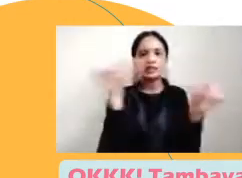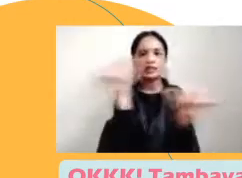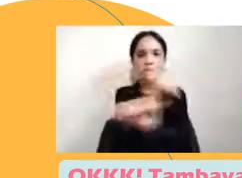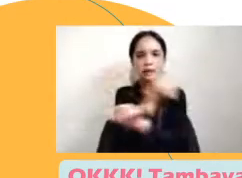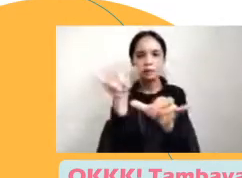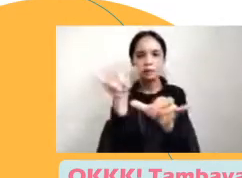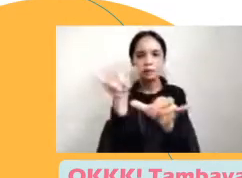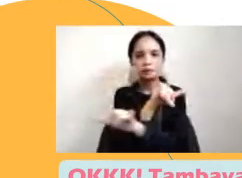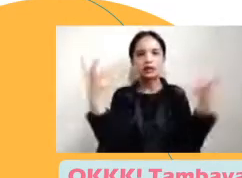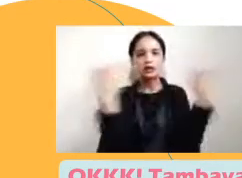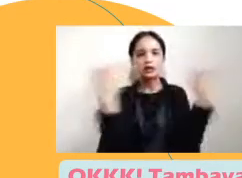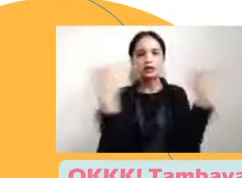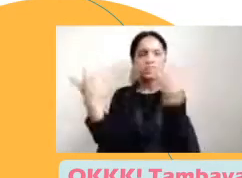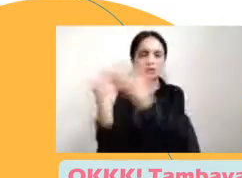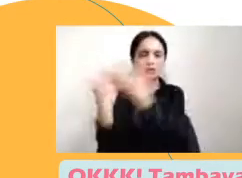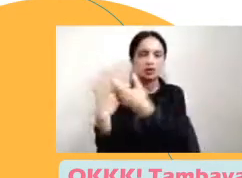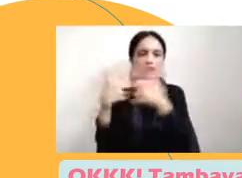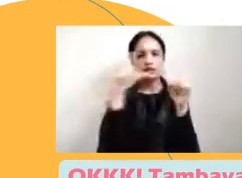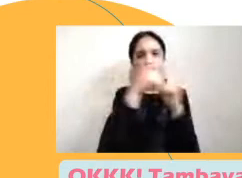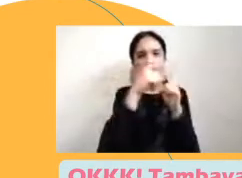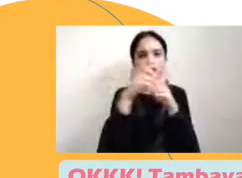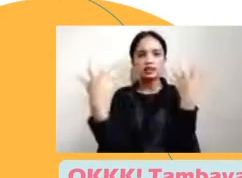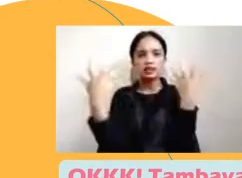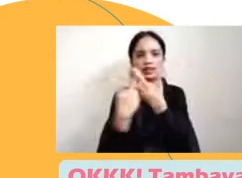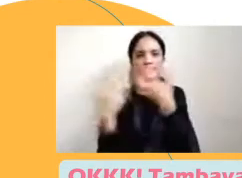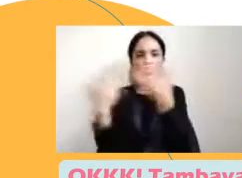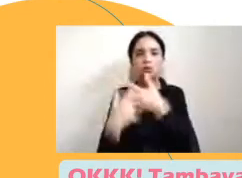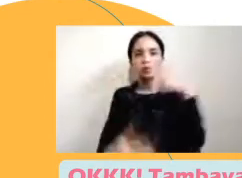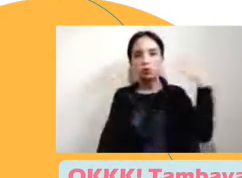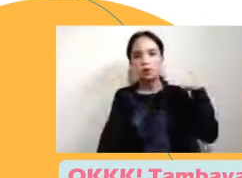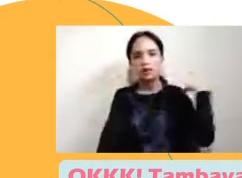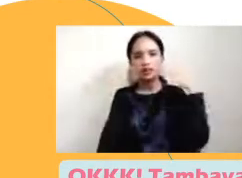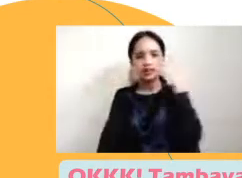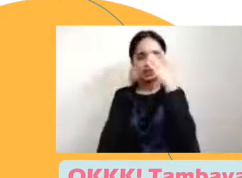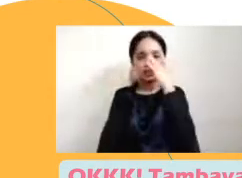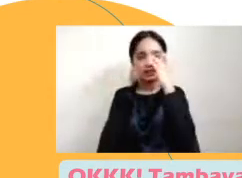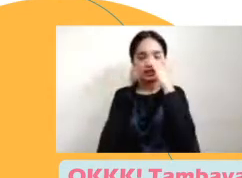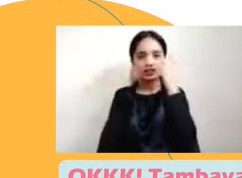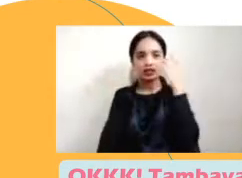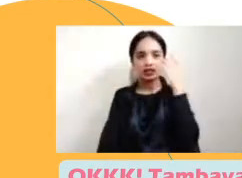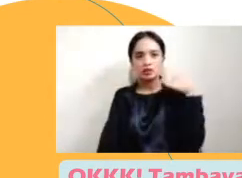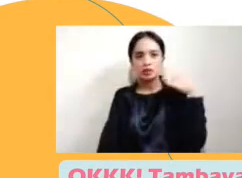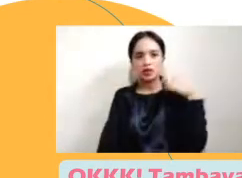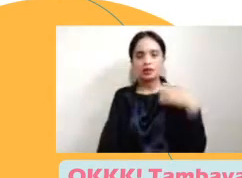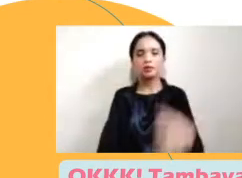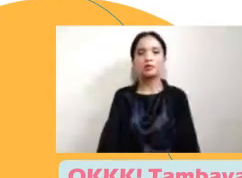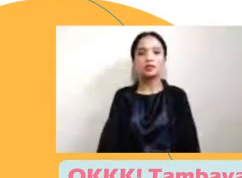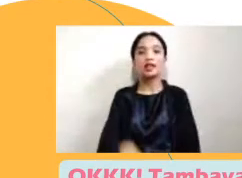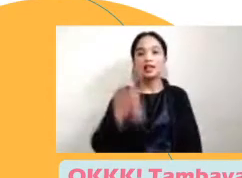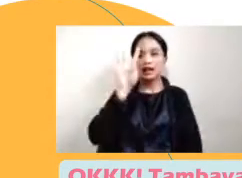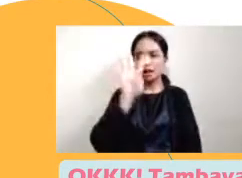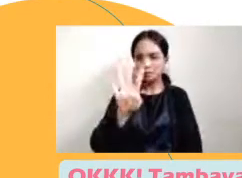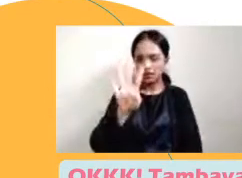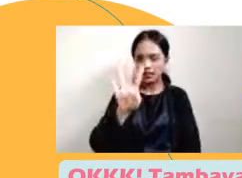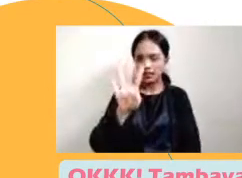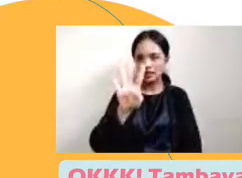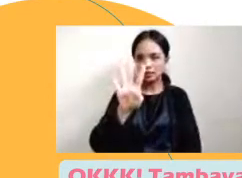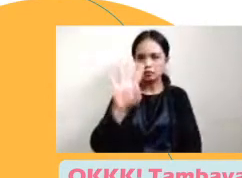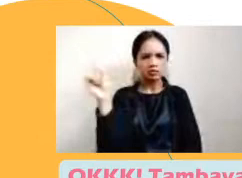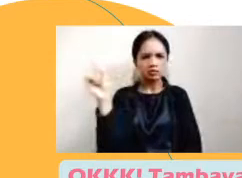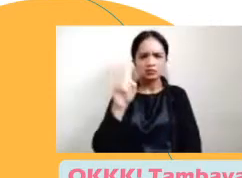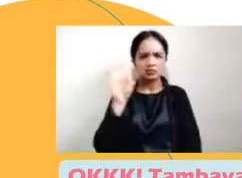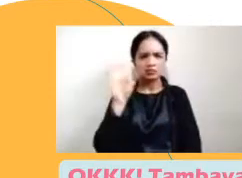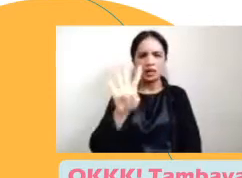say... Ako ate meron na sa ibon. Wait lang. Bibo ka. Apat. Let's say